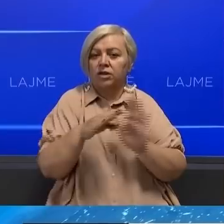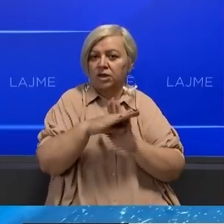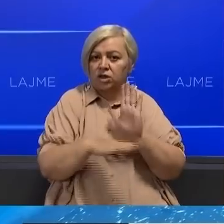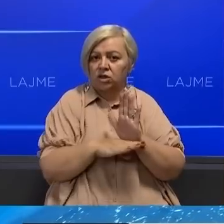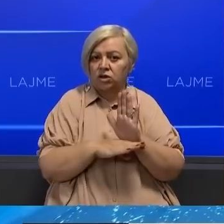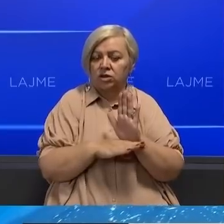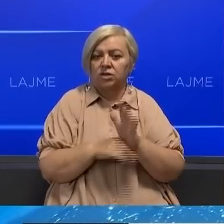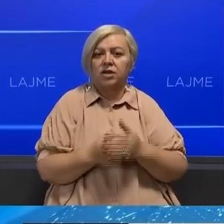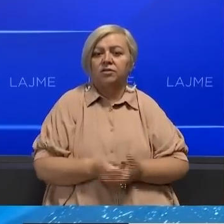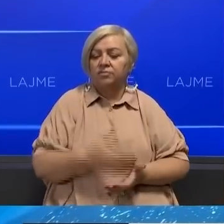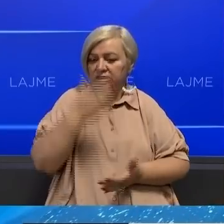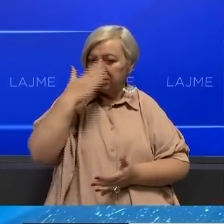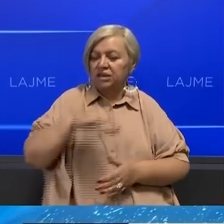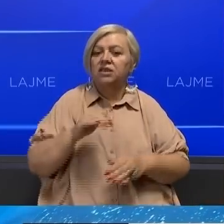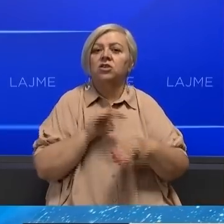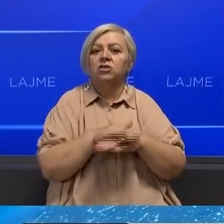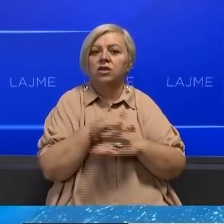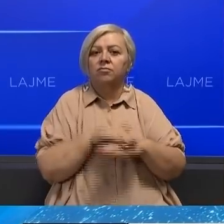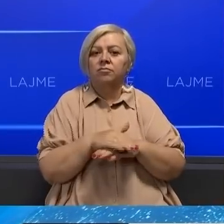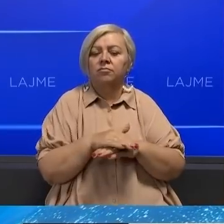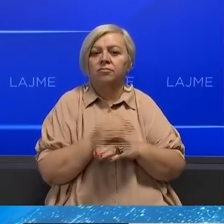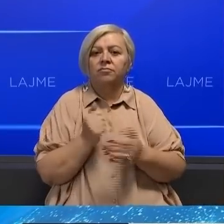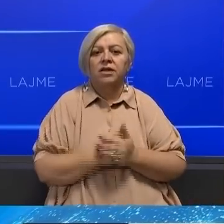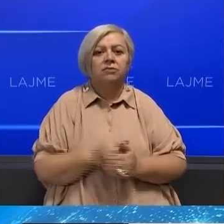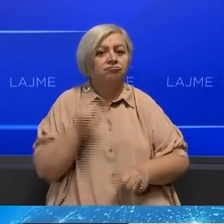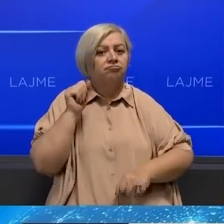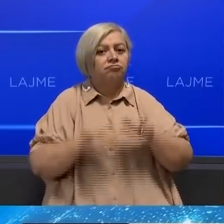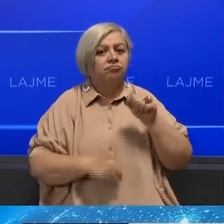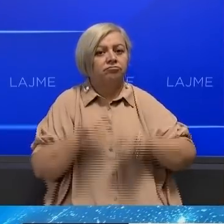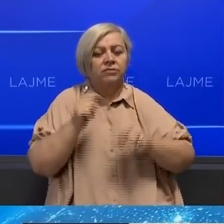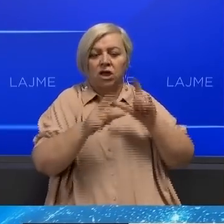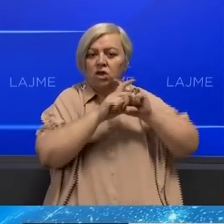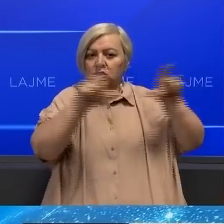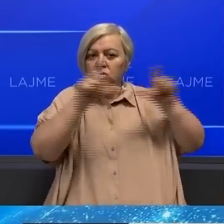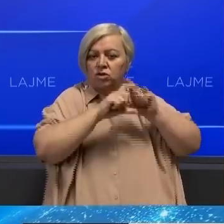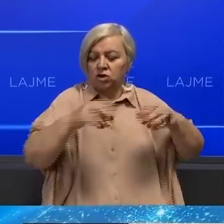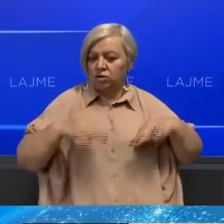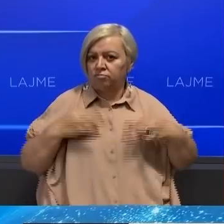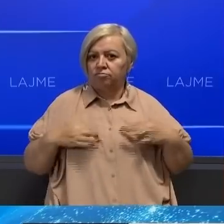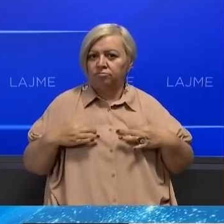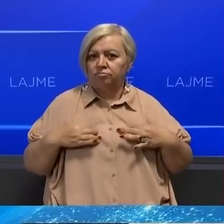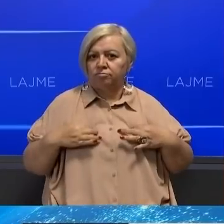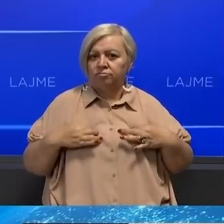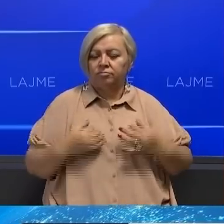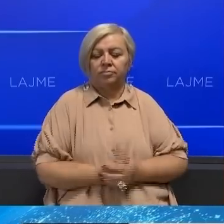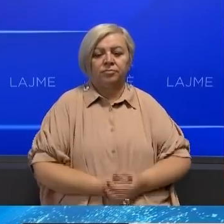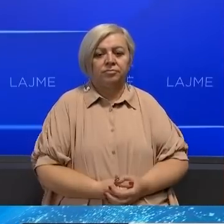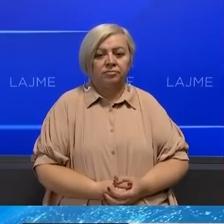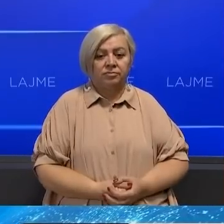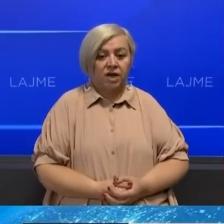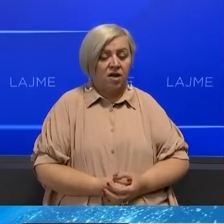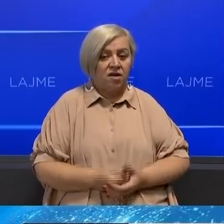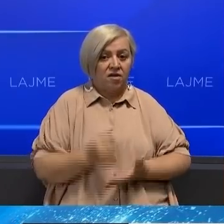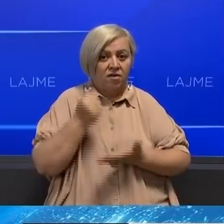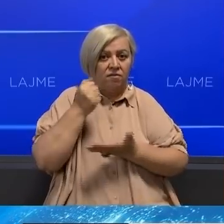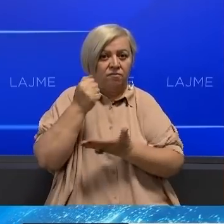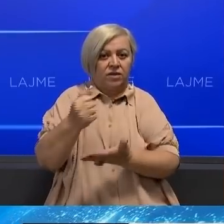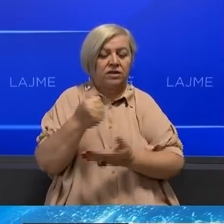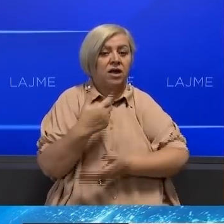në ngritjen e cilësisë së shërbimeve dhe shtimit të kapaciteteve të institucioneve shëndetësore. Përpas financimit